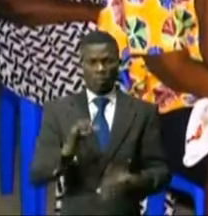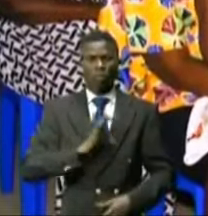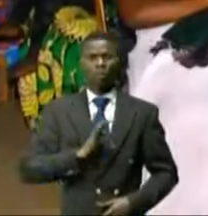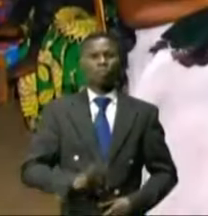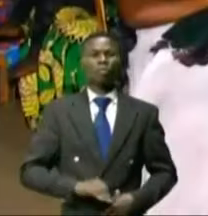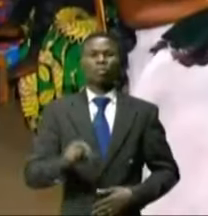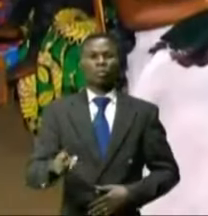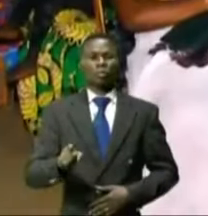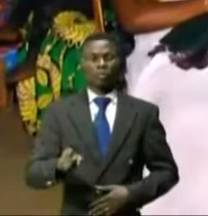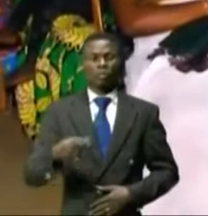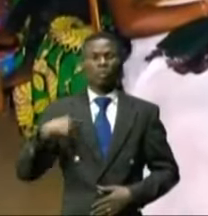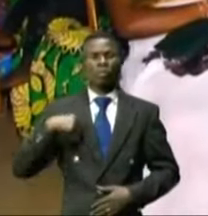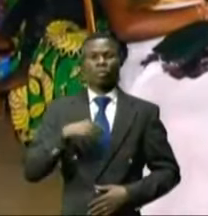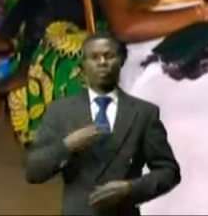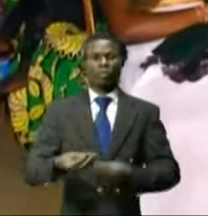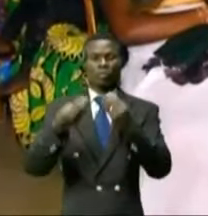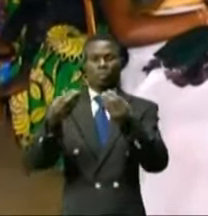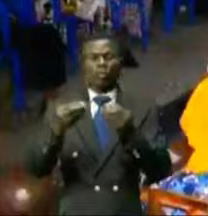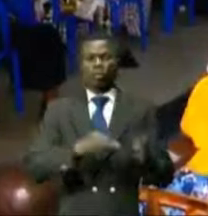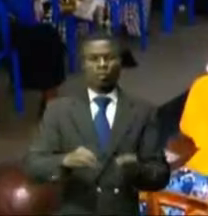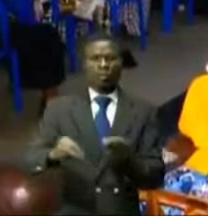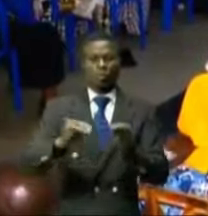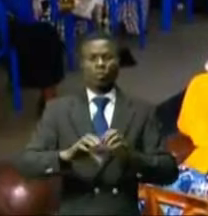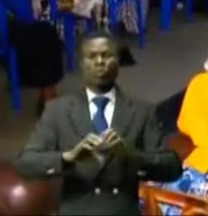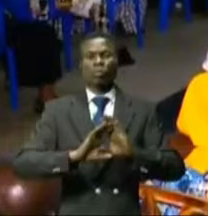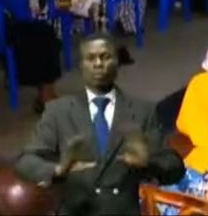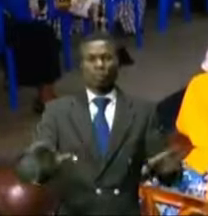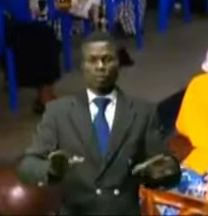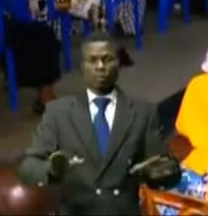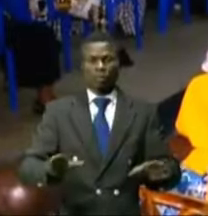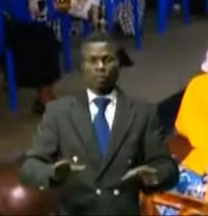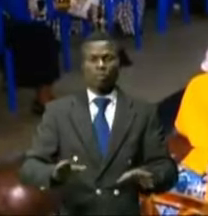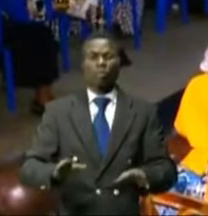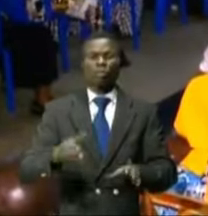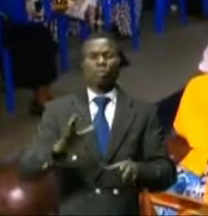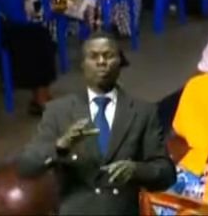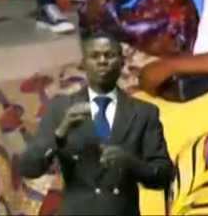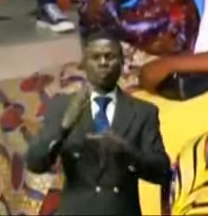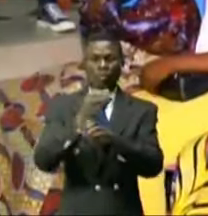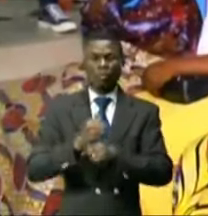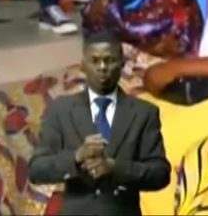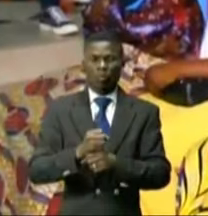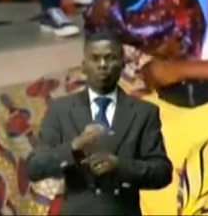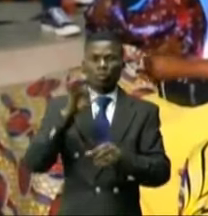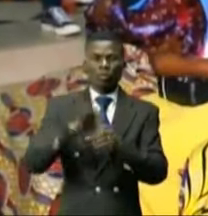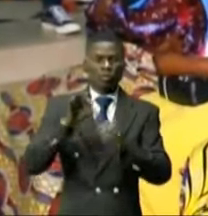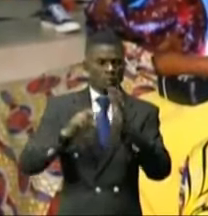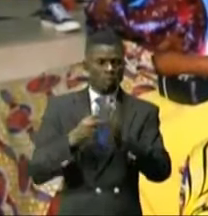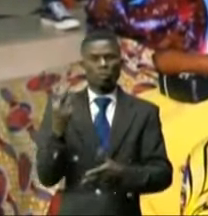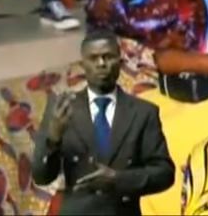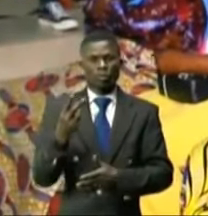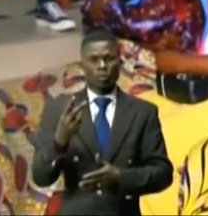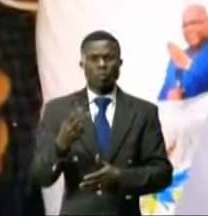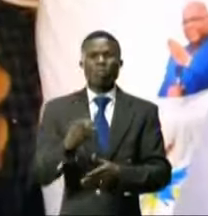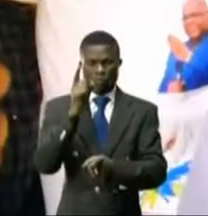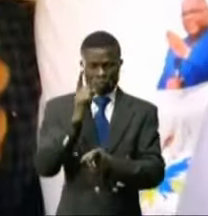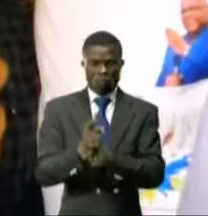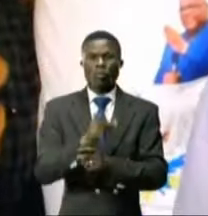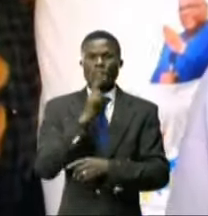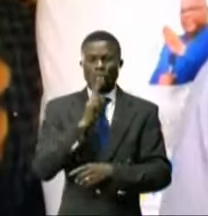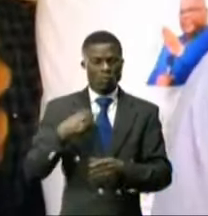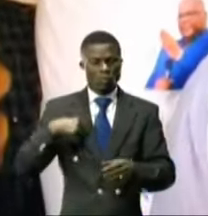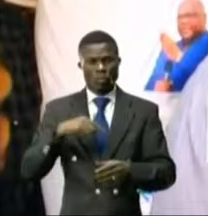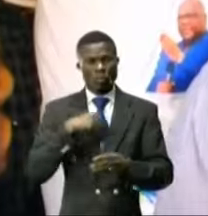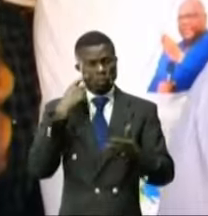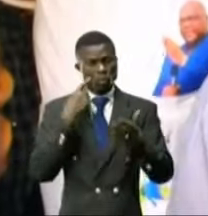Tshilombo, pour qui nous mettons des stratégies pour qu'il arrive à obtenir son second mandat. Et là, c'est évident, car nous